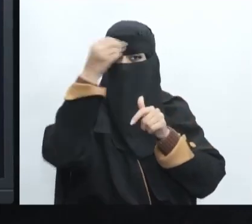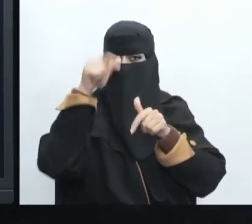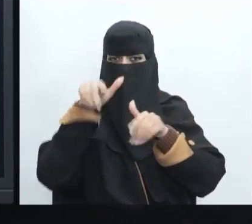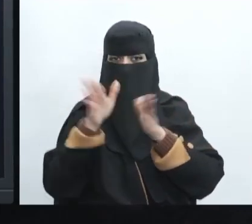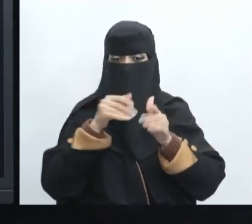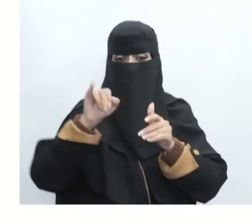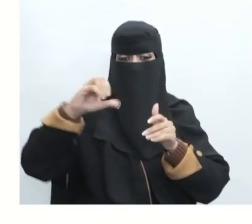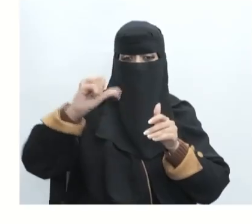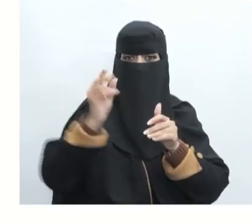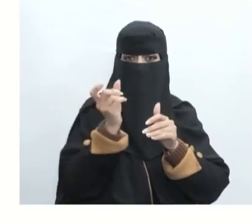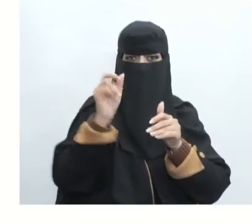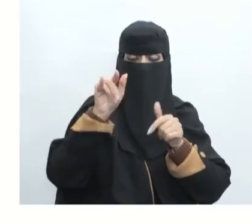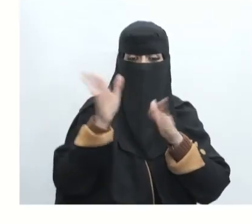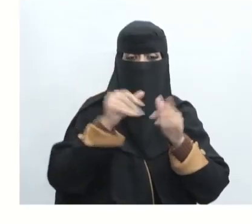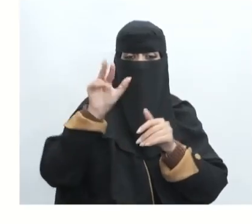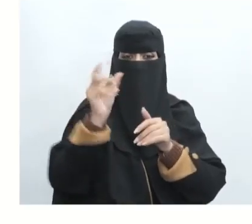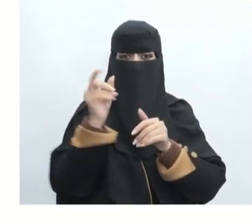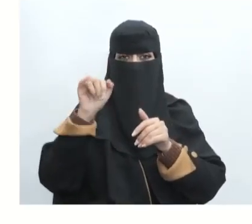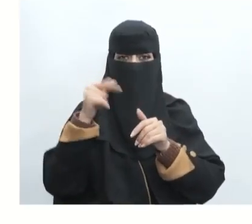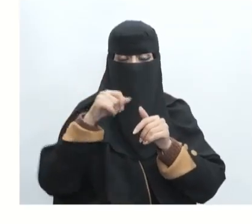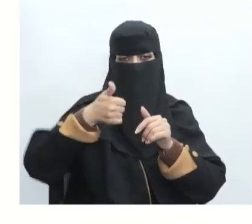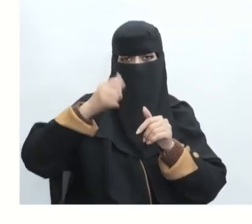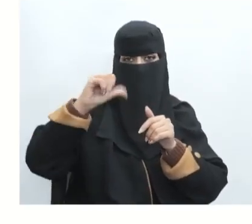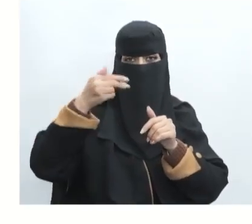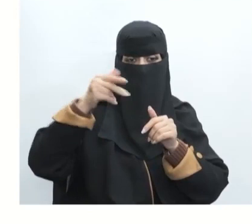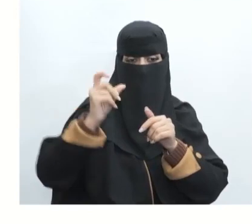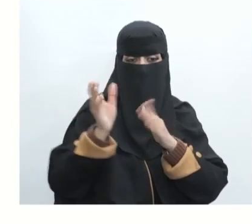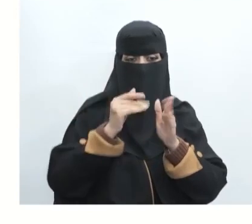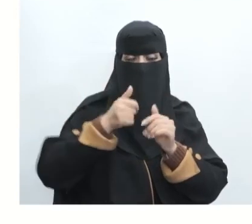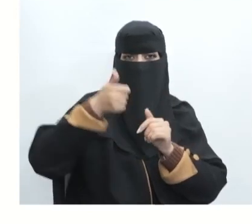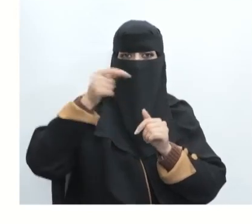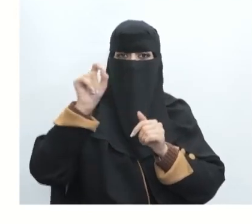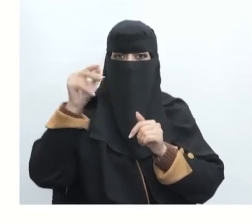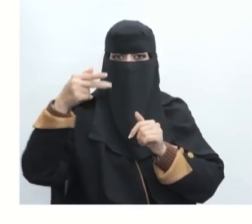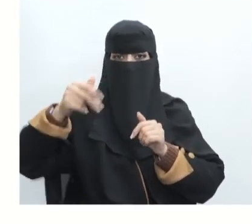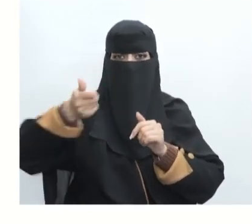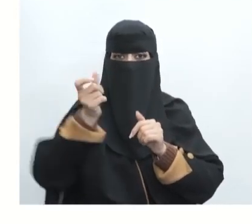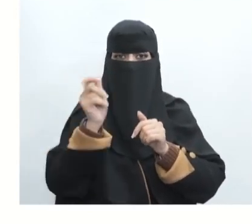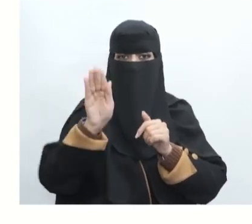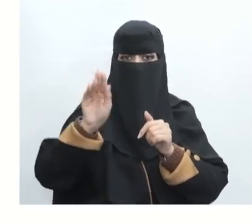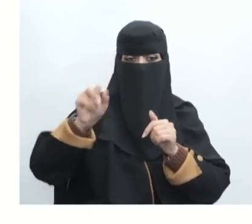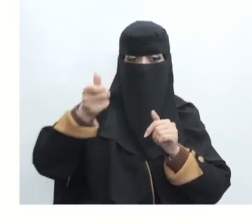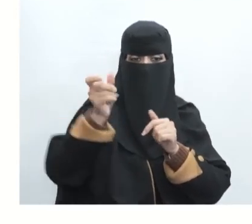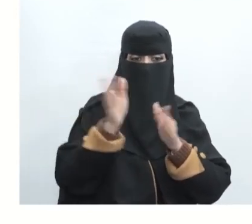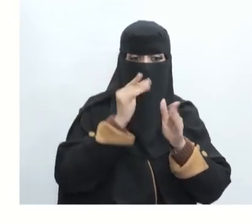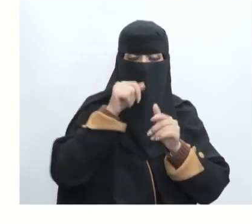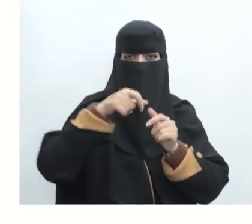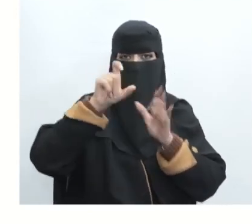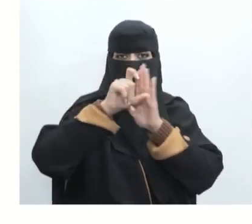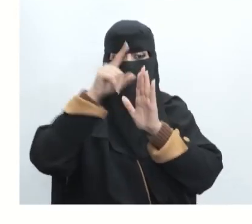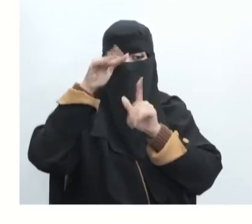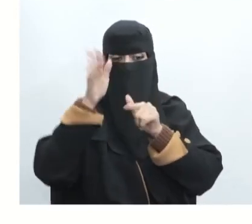وموزمبيق والنيجر واوغندا وافغانستان تونس اوزباكستان البانيا